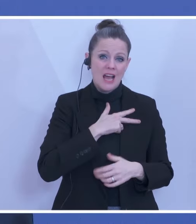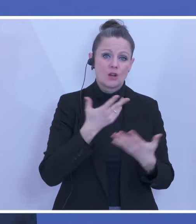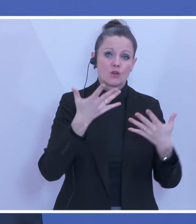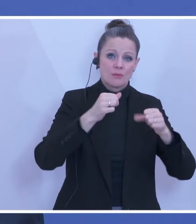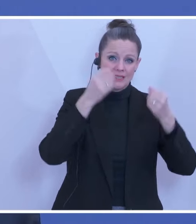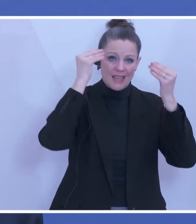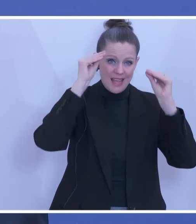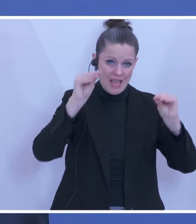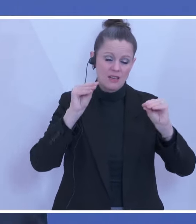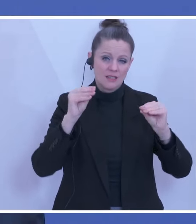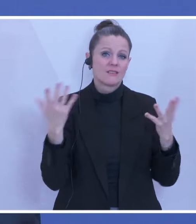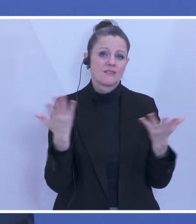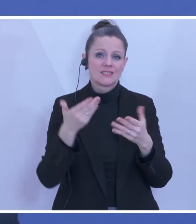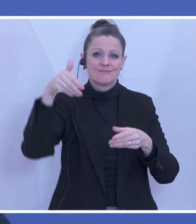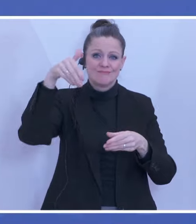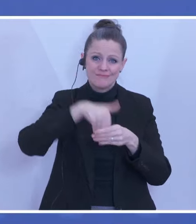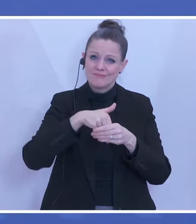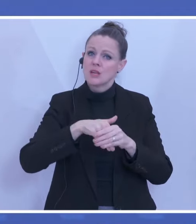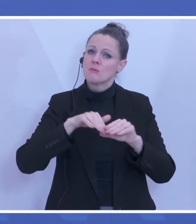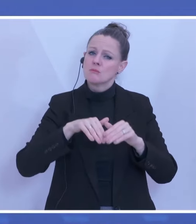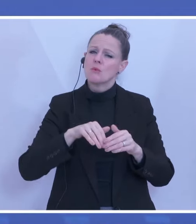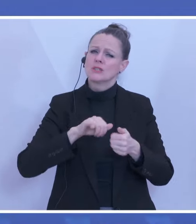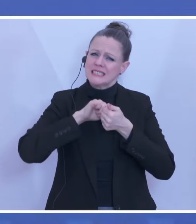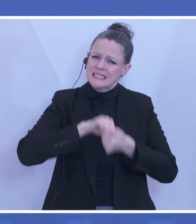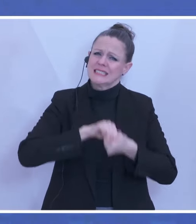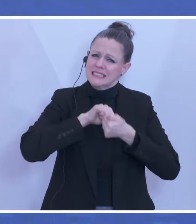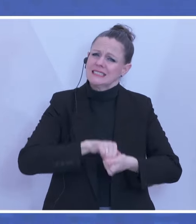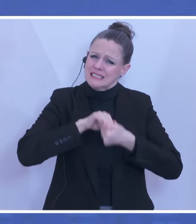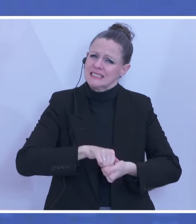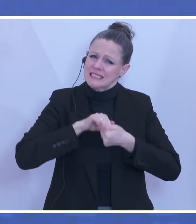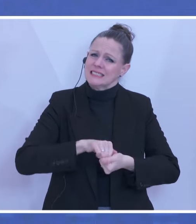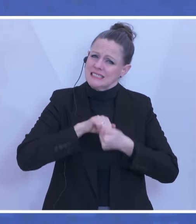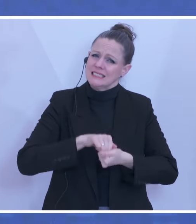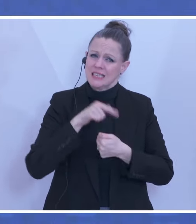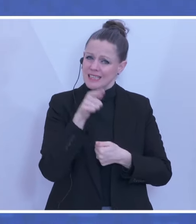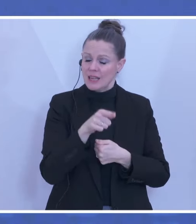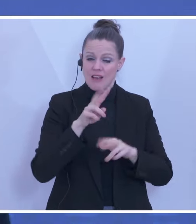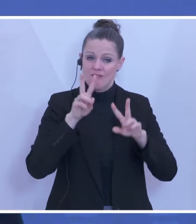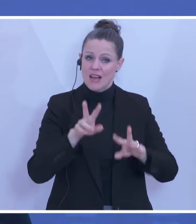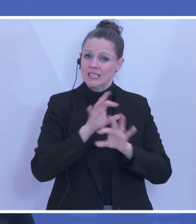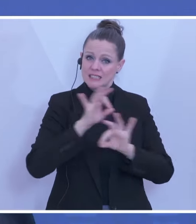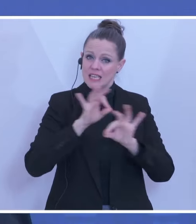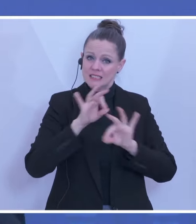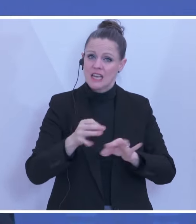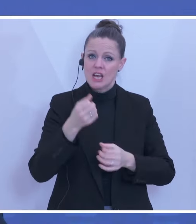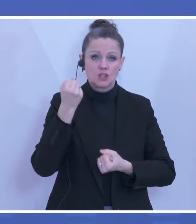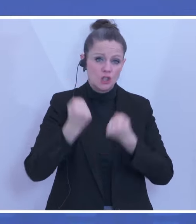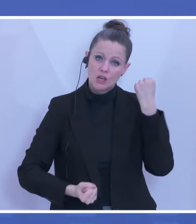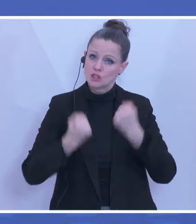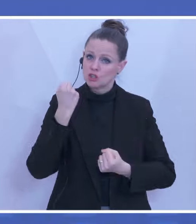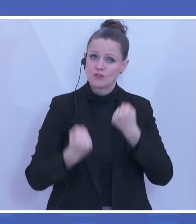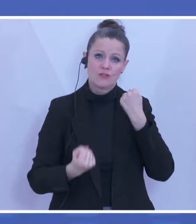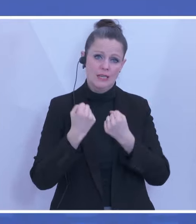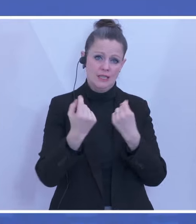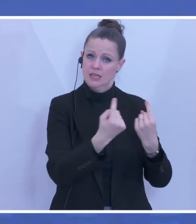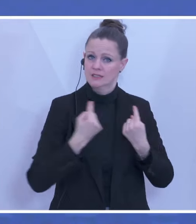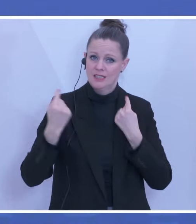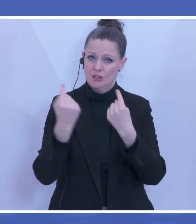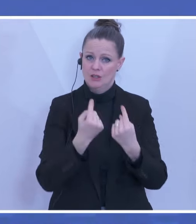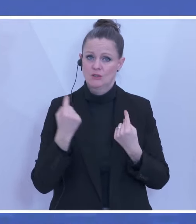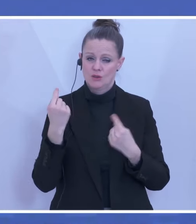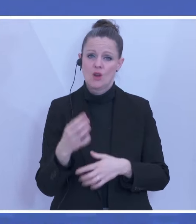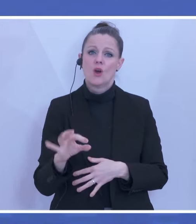übersetzt, ist das Bohren harter Bretter und das war ein verdammt hartes Brett. Herr Kollege Nettstadler hat es hier ausgeführt. Wenn man es